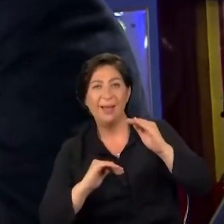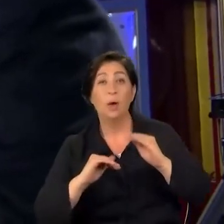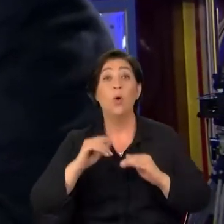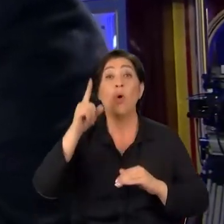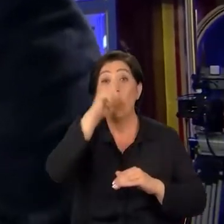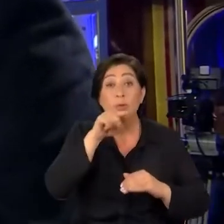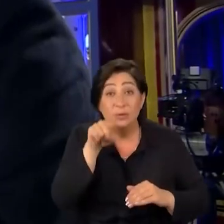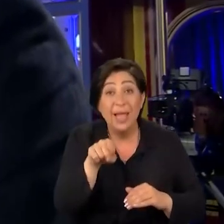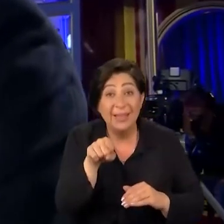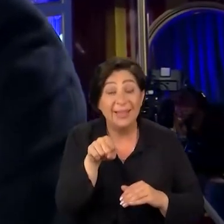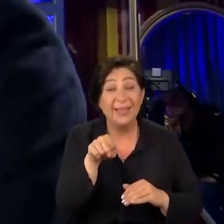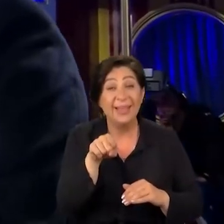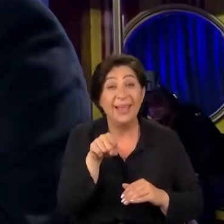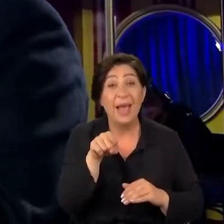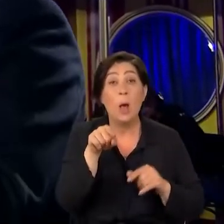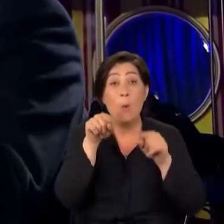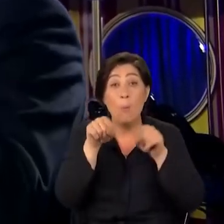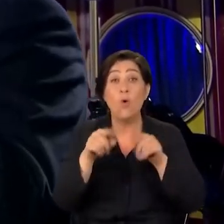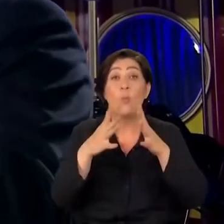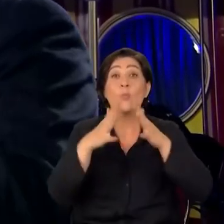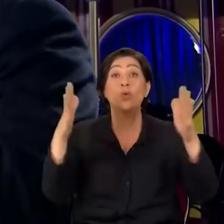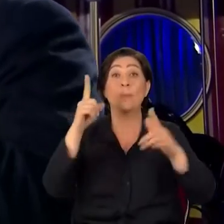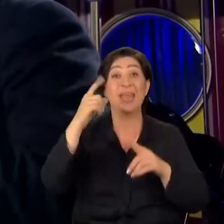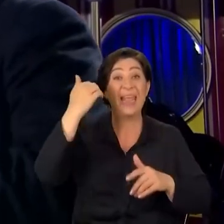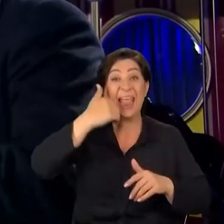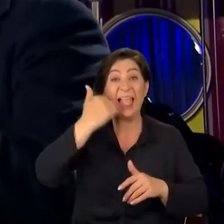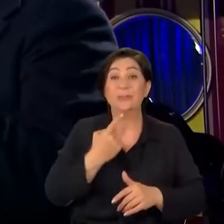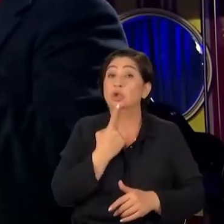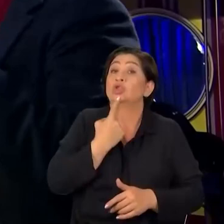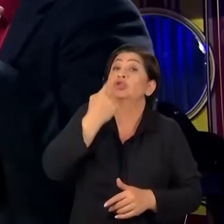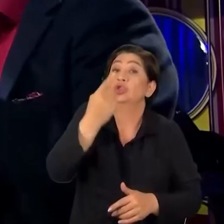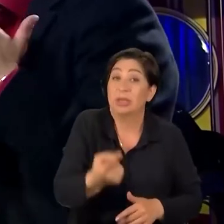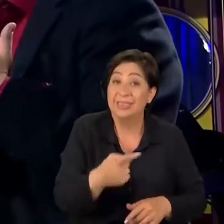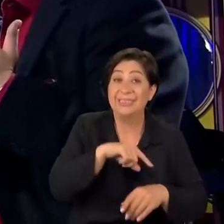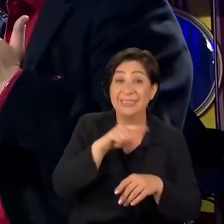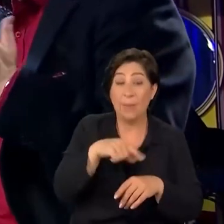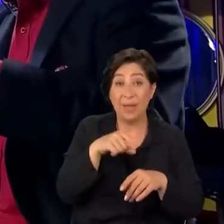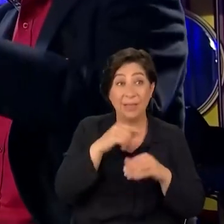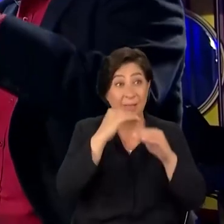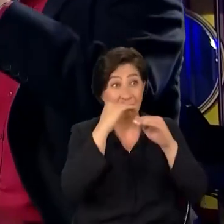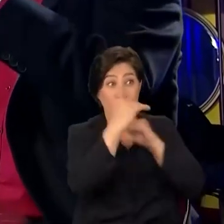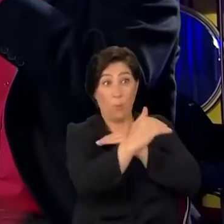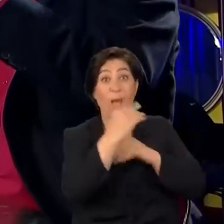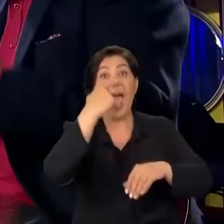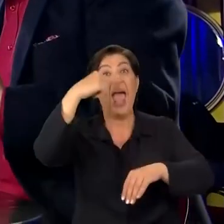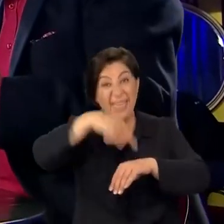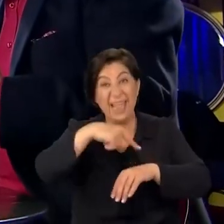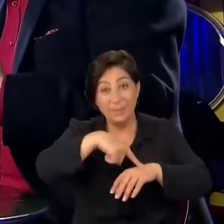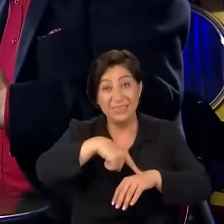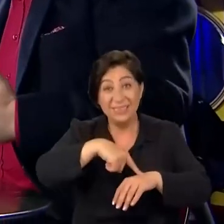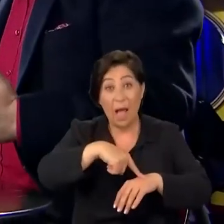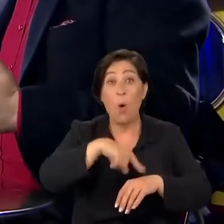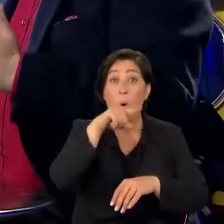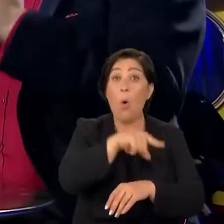şunu söylüyor. O yüzden diyor, böyle büyük bir yalan söylediğin zaman, hazır kitle de sana